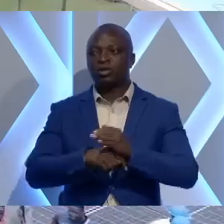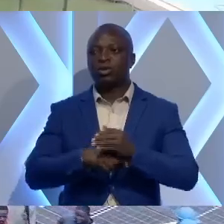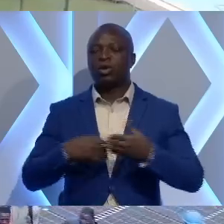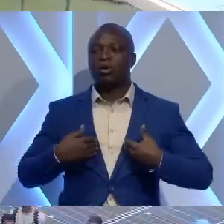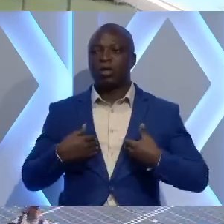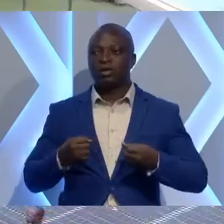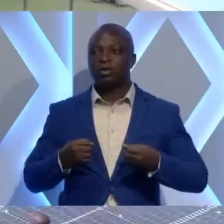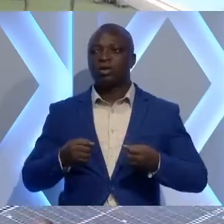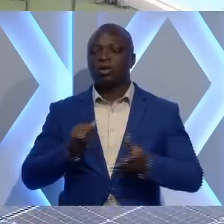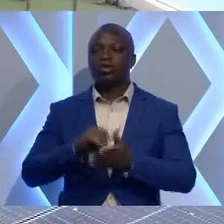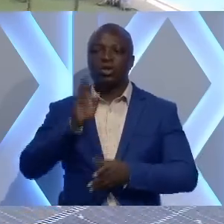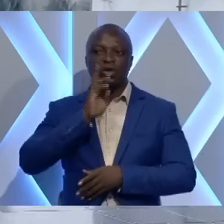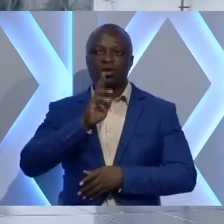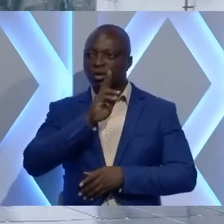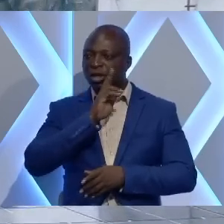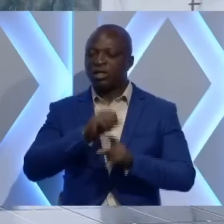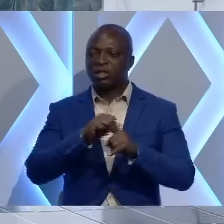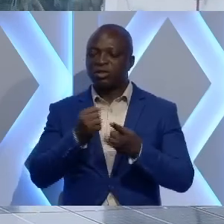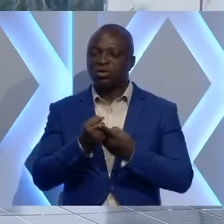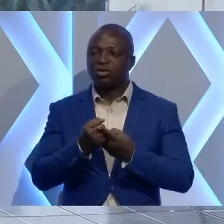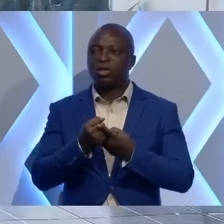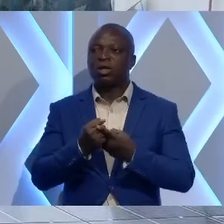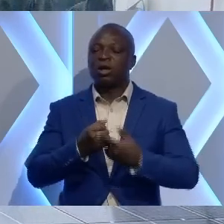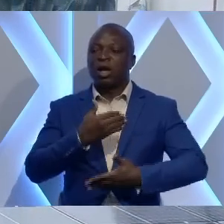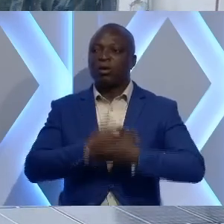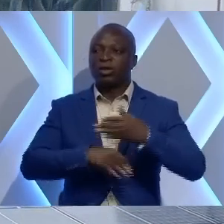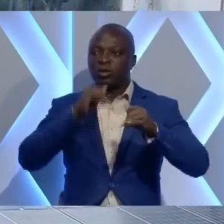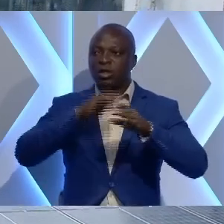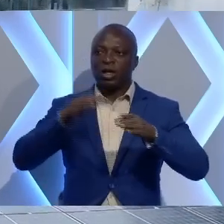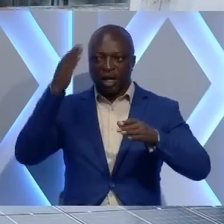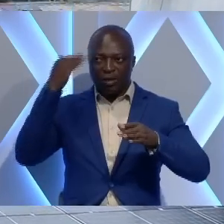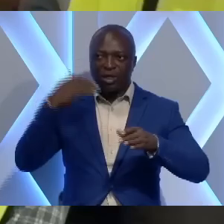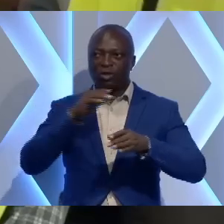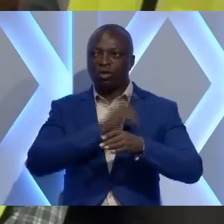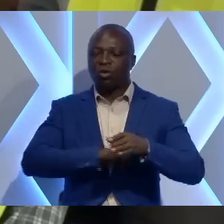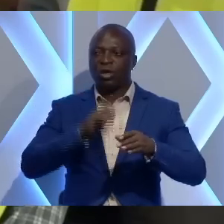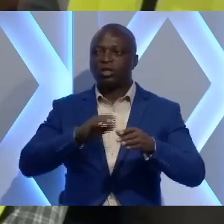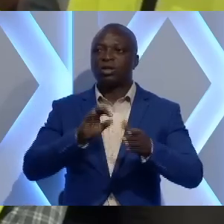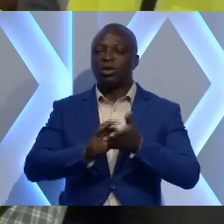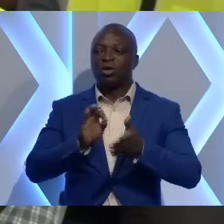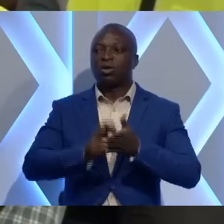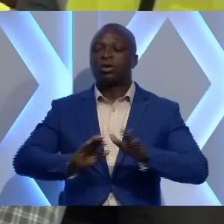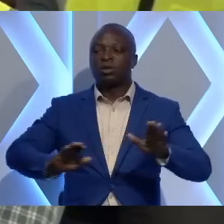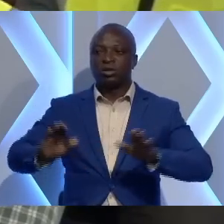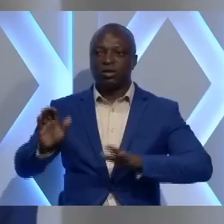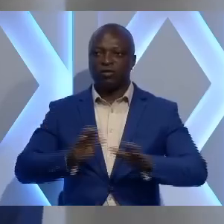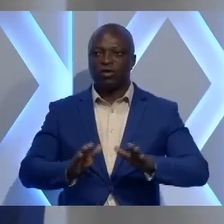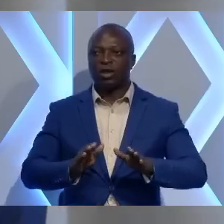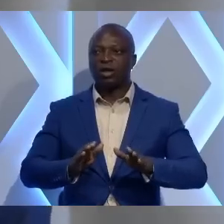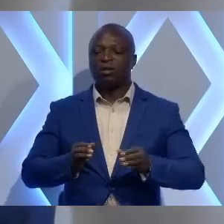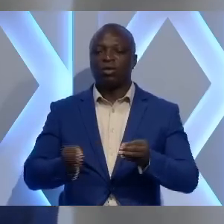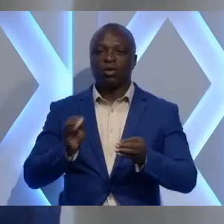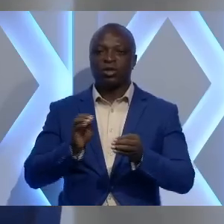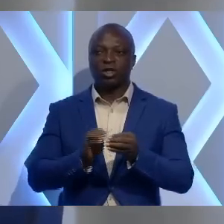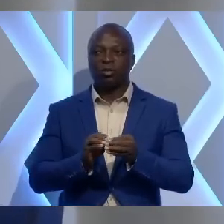audacieuses que cet hôtel, situé en bordure de mer dans la capitale togolaise, compte entreprendre pour